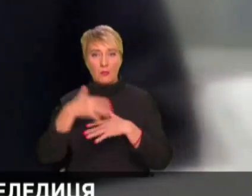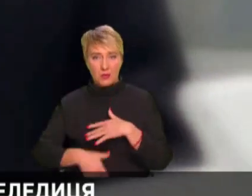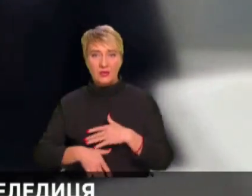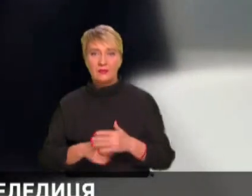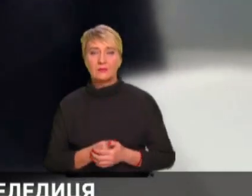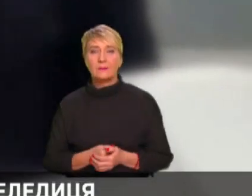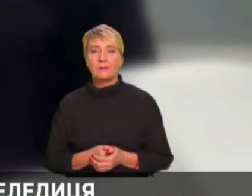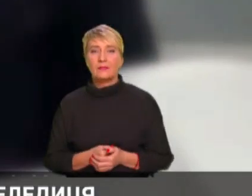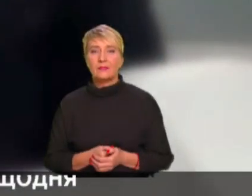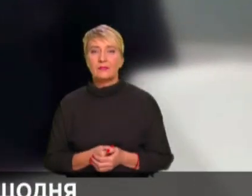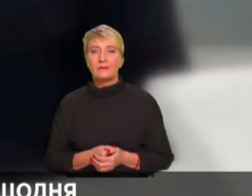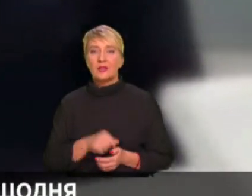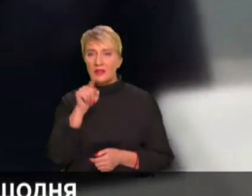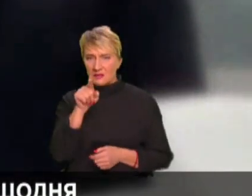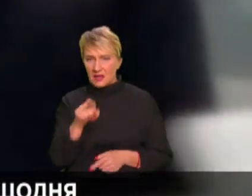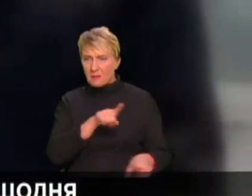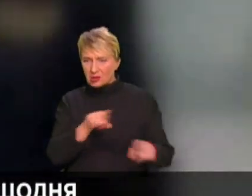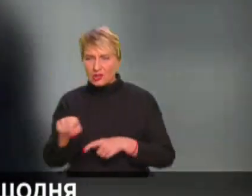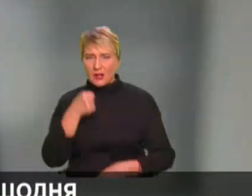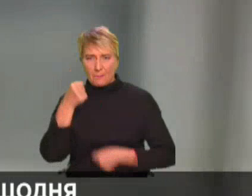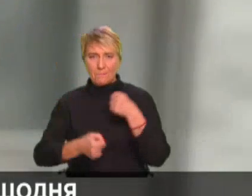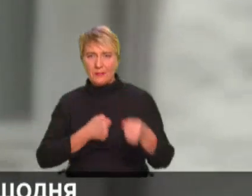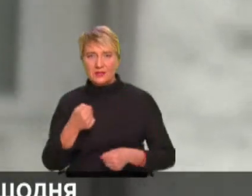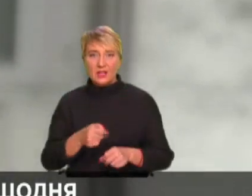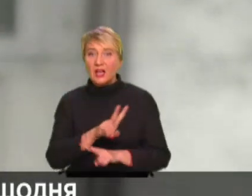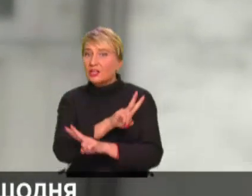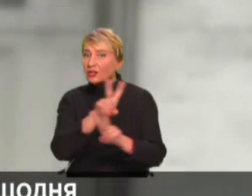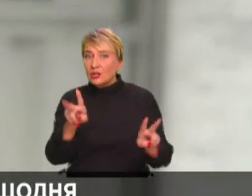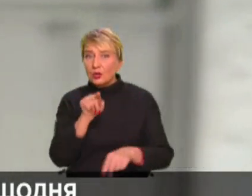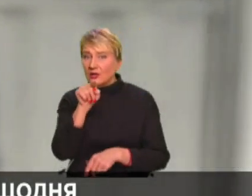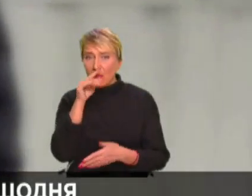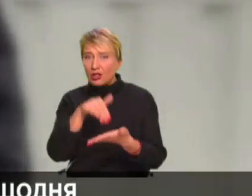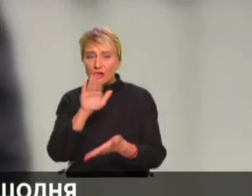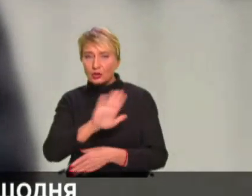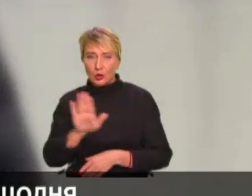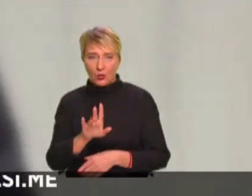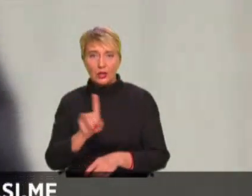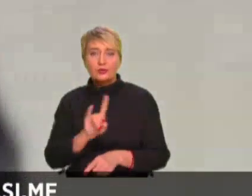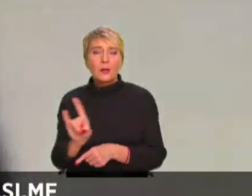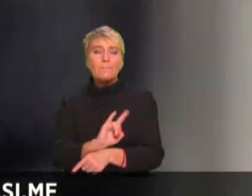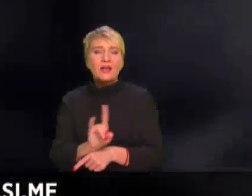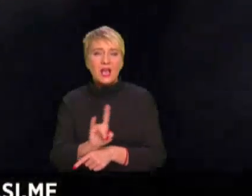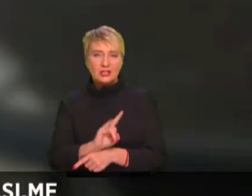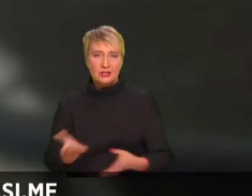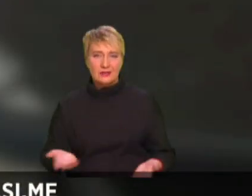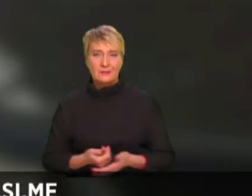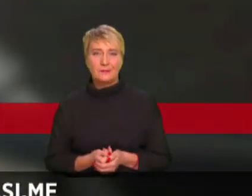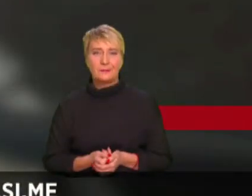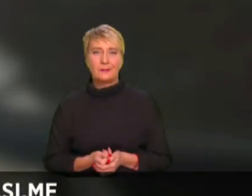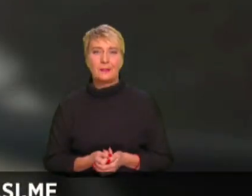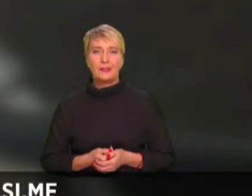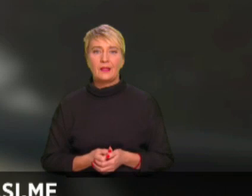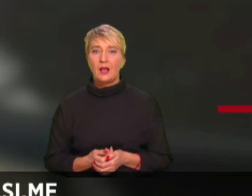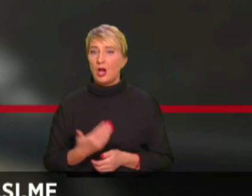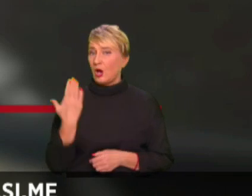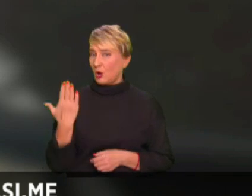Посажу. Ти кидався битися. А ніхто не трогав, що ти брешеш, придурок. Рука